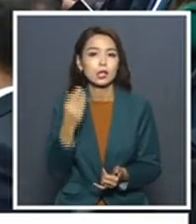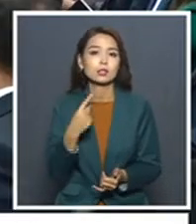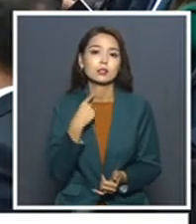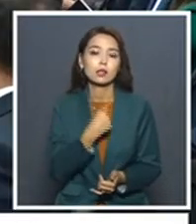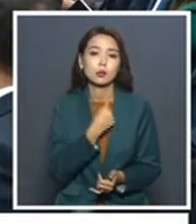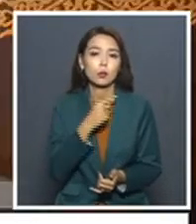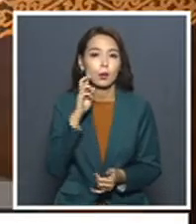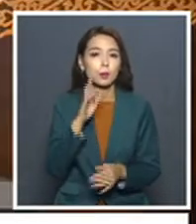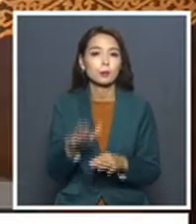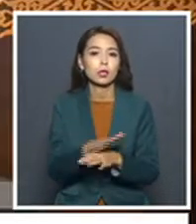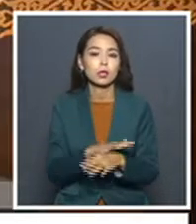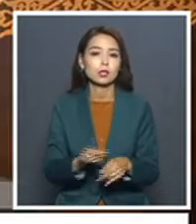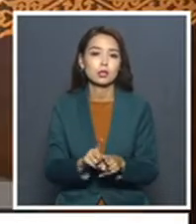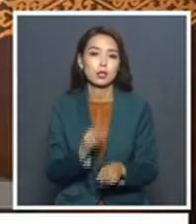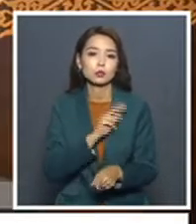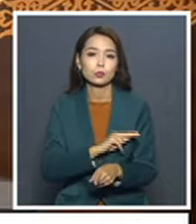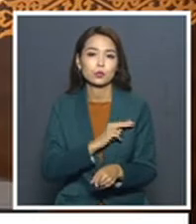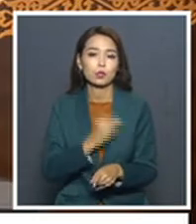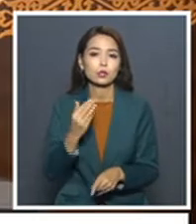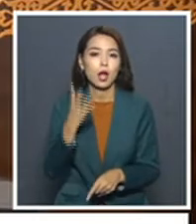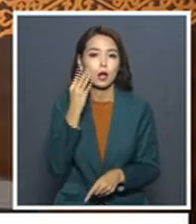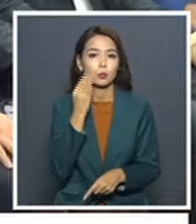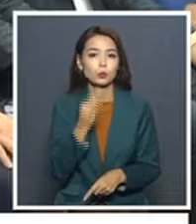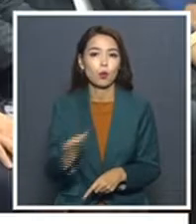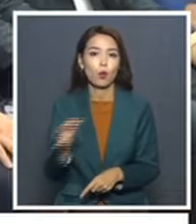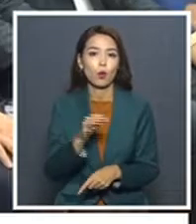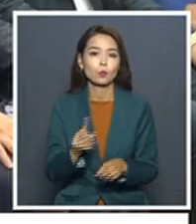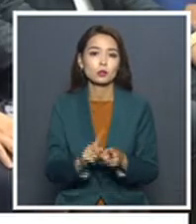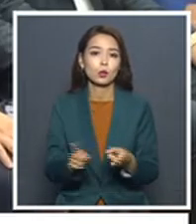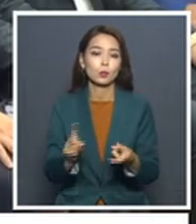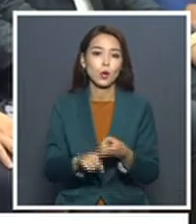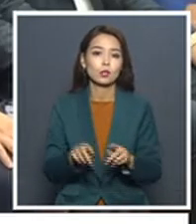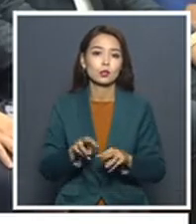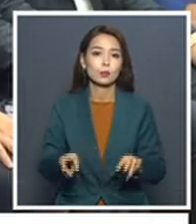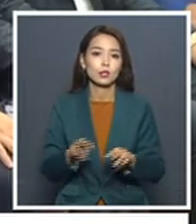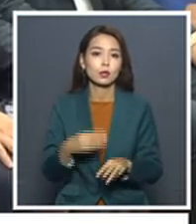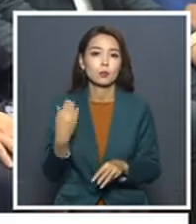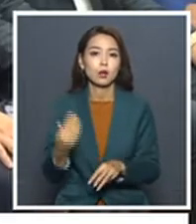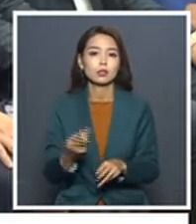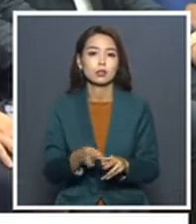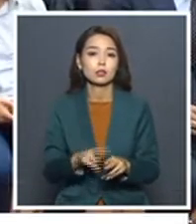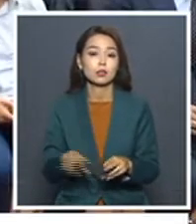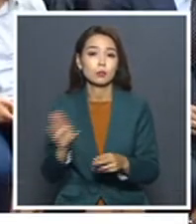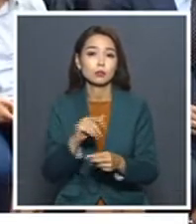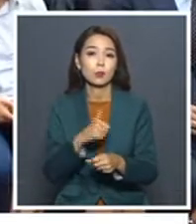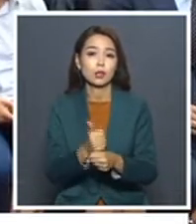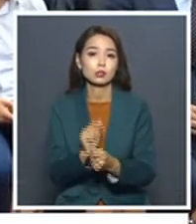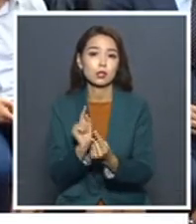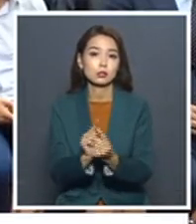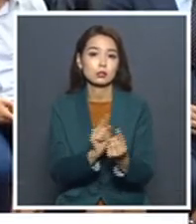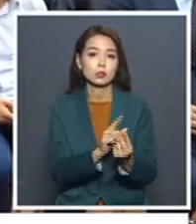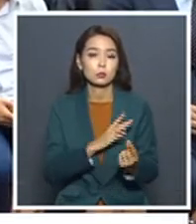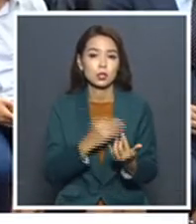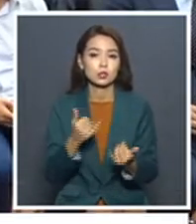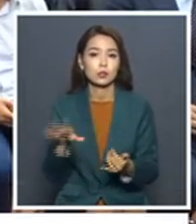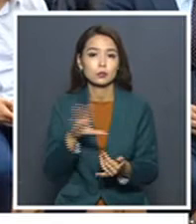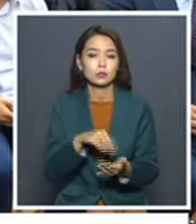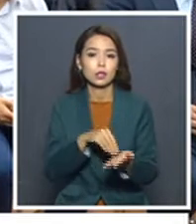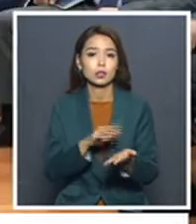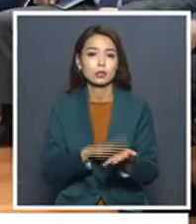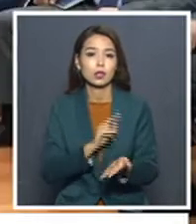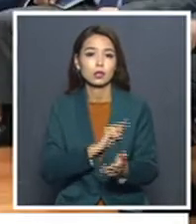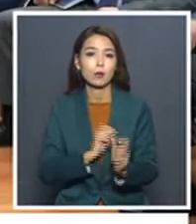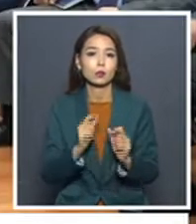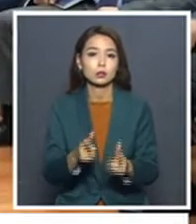Талдықорғанда мемлекеттік қызмет істер агенттігі Алматы облысы бойынша департаментінде болып басшылармен кездесті. Олар кадрлық резервке